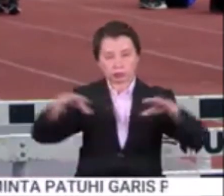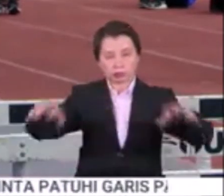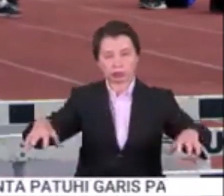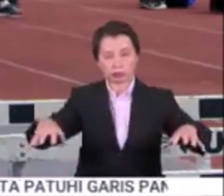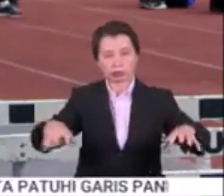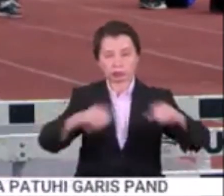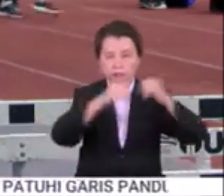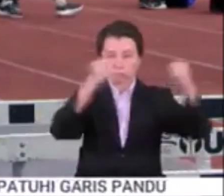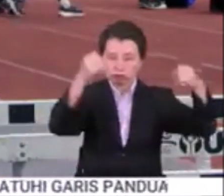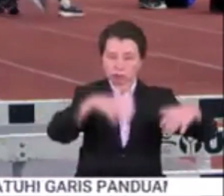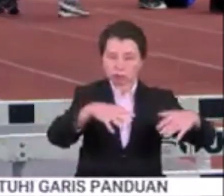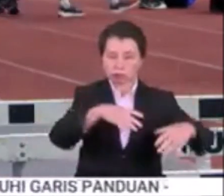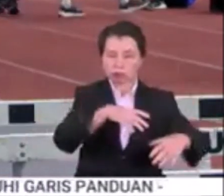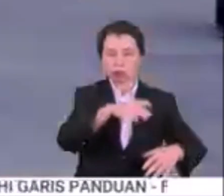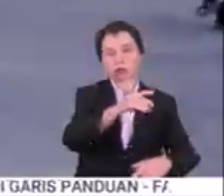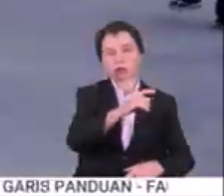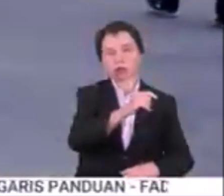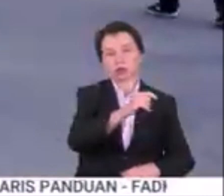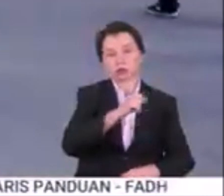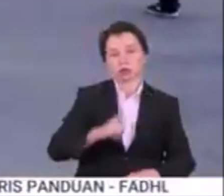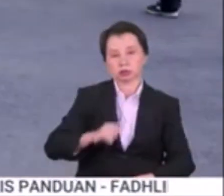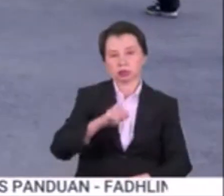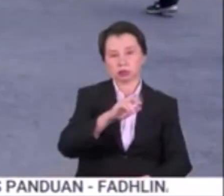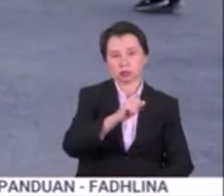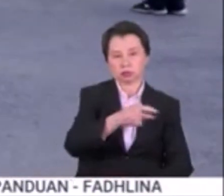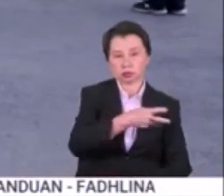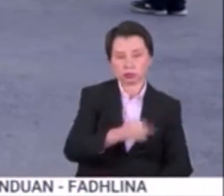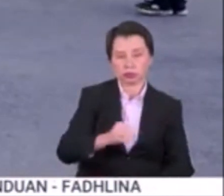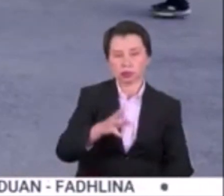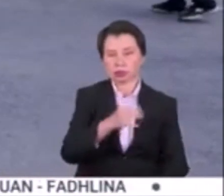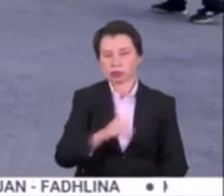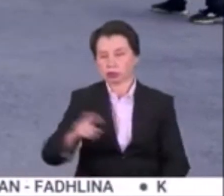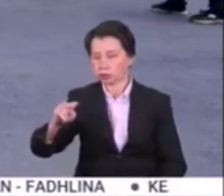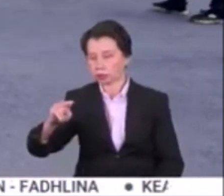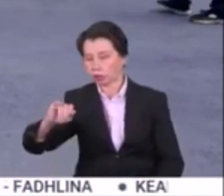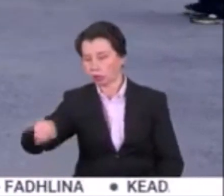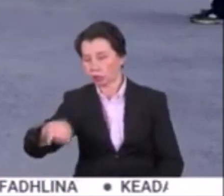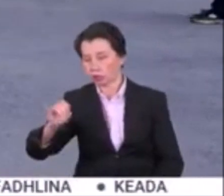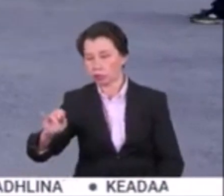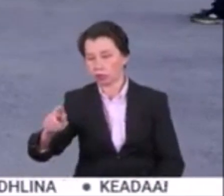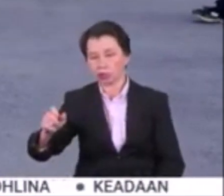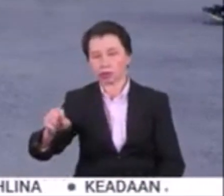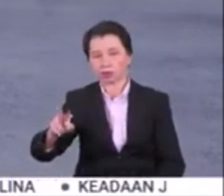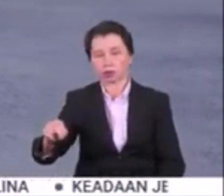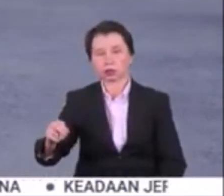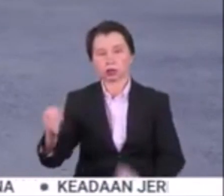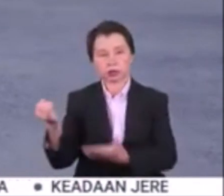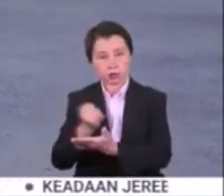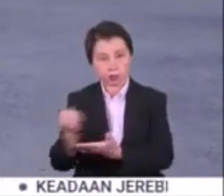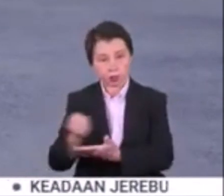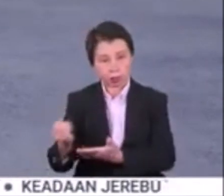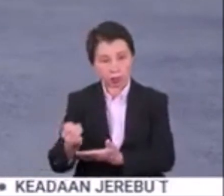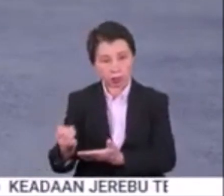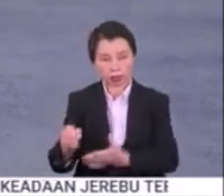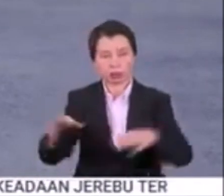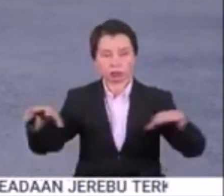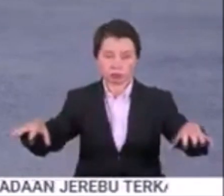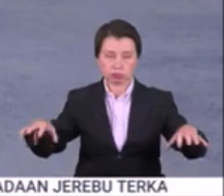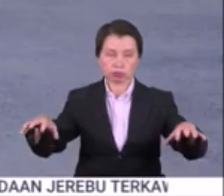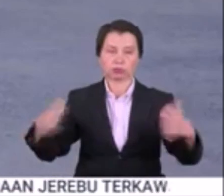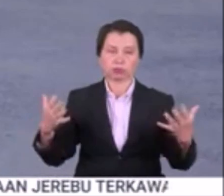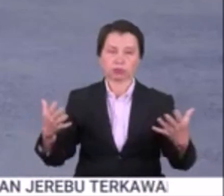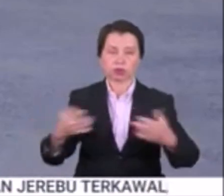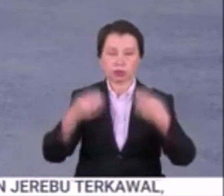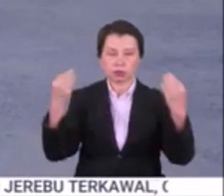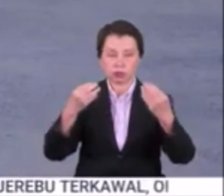stadium tuanku Abdul Rahman dan kompleks sukan tunku Naj sains Islam Malaysia Yus nilai beliau turut memaklumkan Majlis